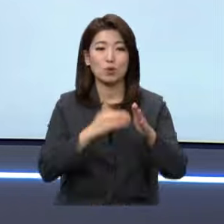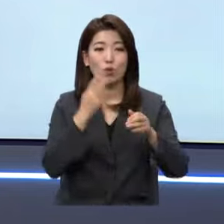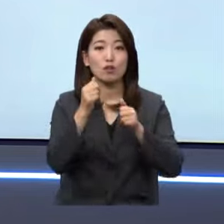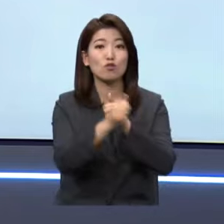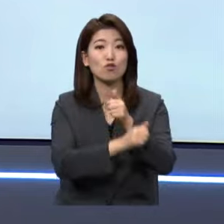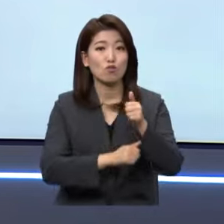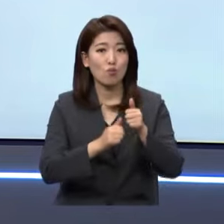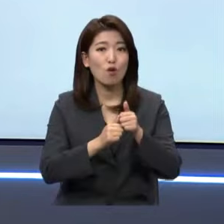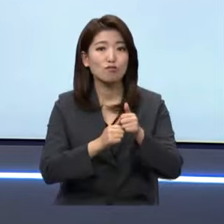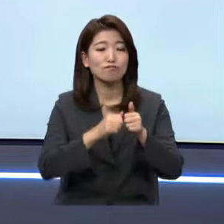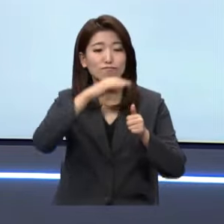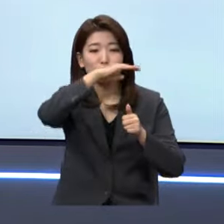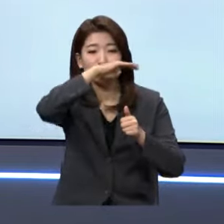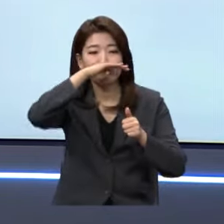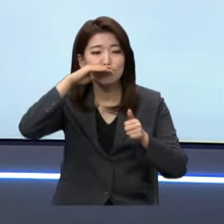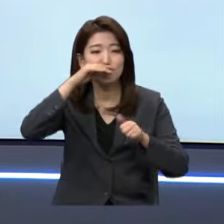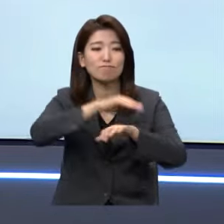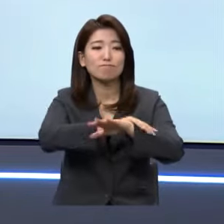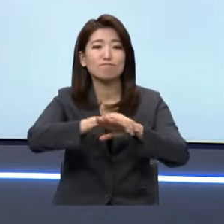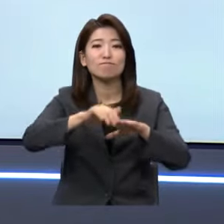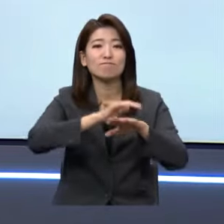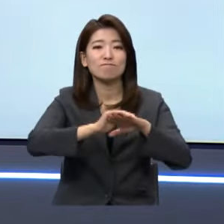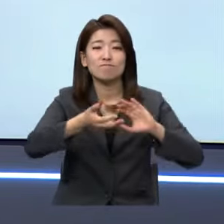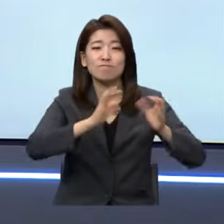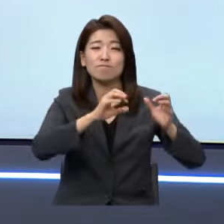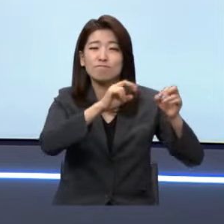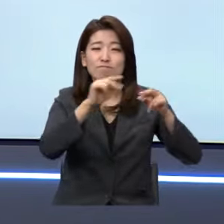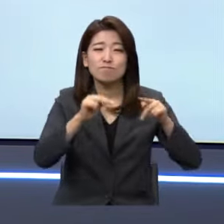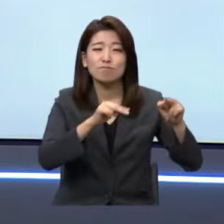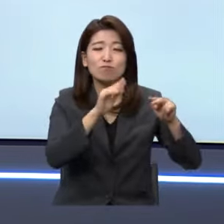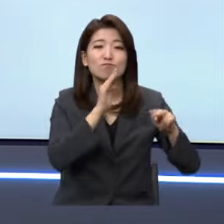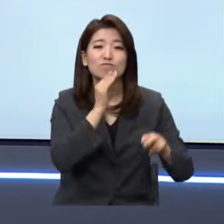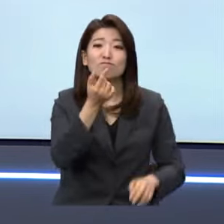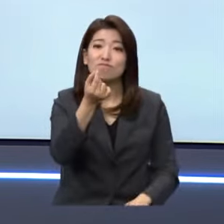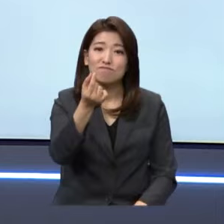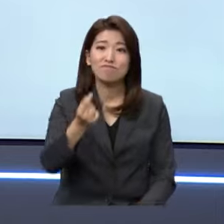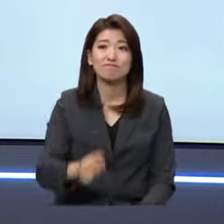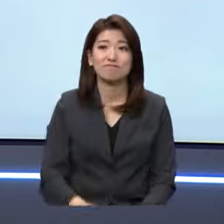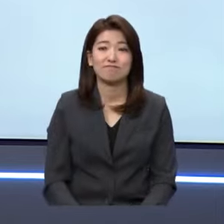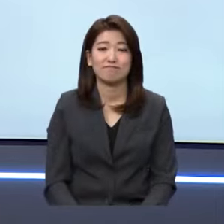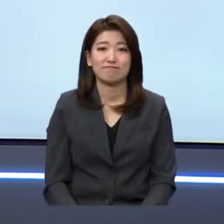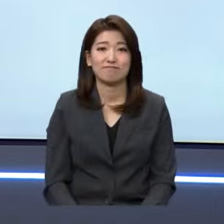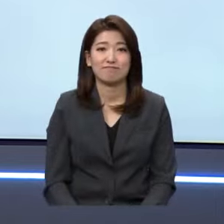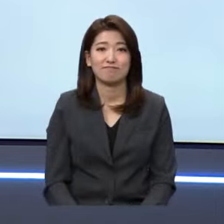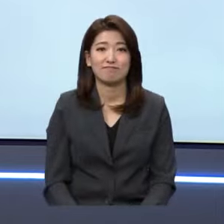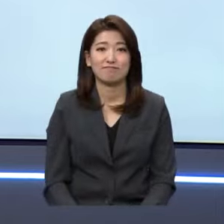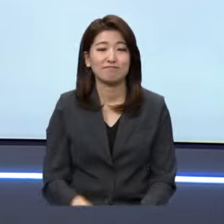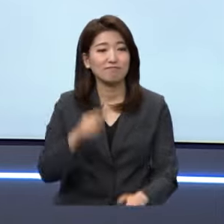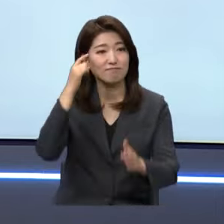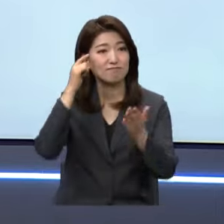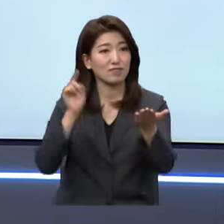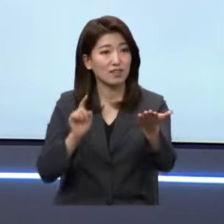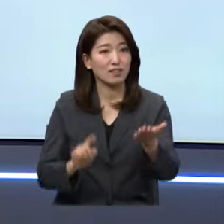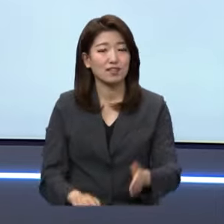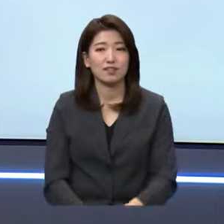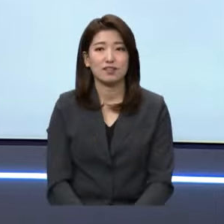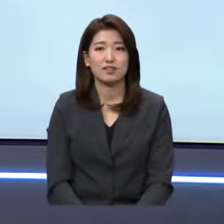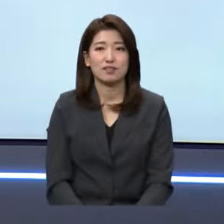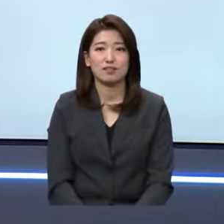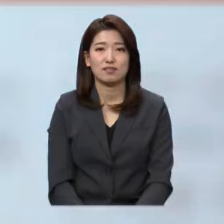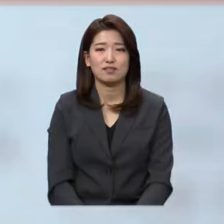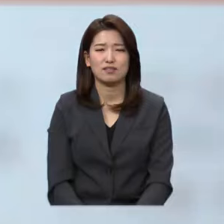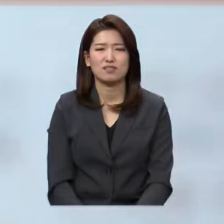오히려 공간이가 운영되는 거 아니겠느냐라고도 얘기를 했다고요 최창렬 교수님 건강한 거 아니냐라는 얘기 어떻게 보십니까 건강하고 안